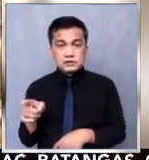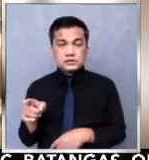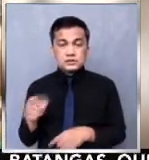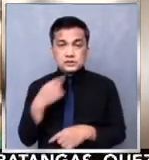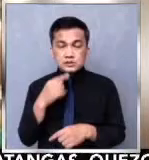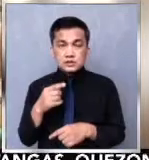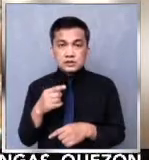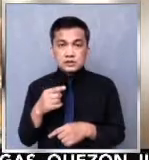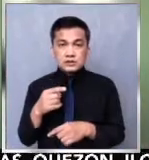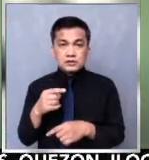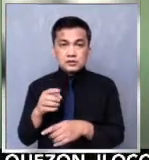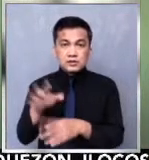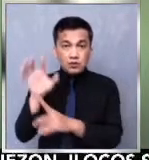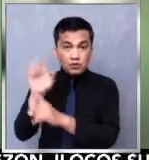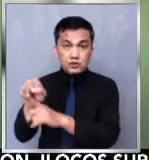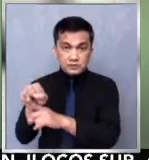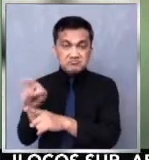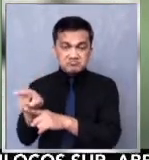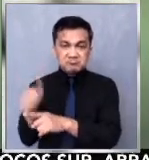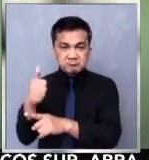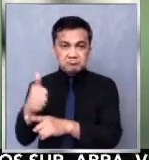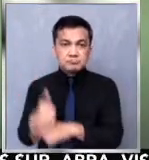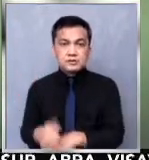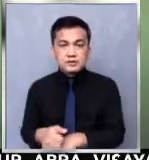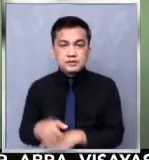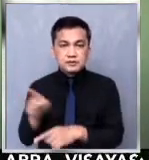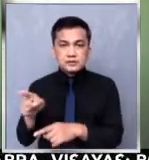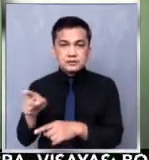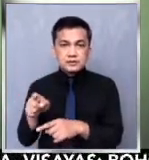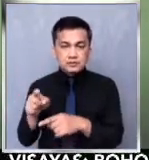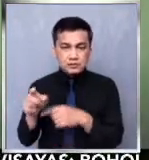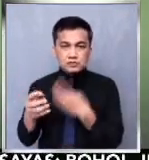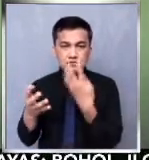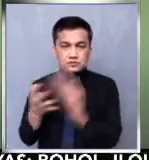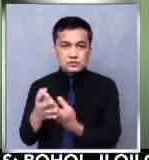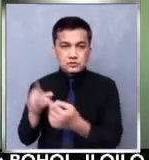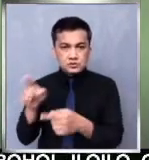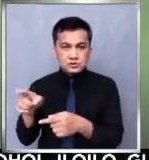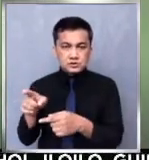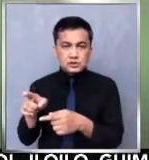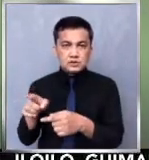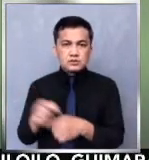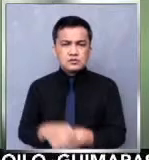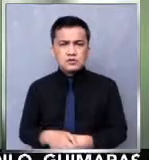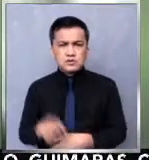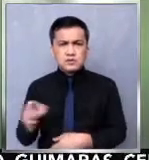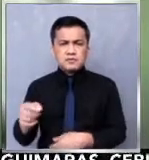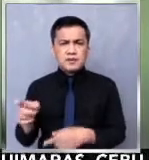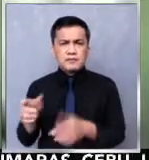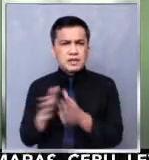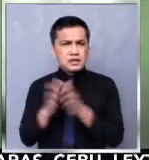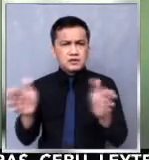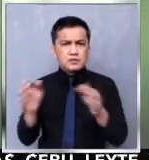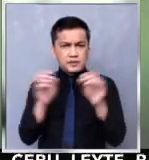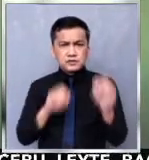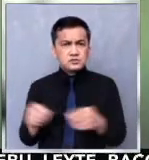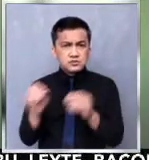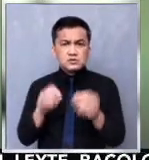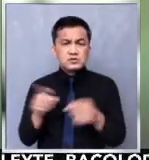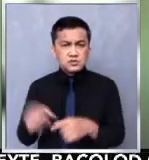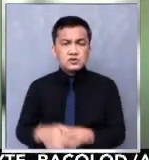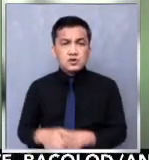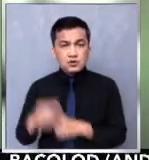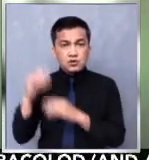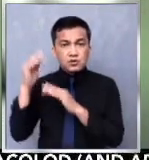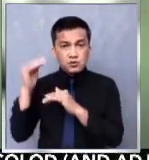and they were apprehended, lalong-lalo nito. So may follow-up operations pa to actually. So hopefully yung